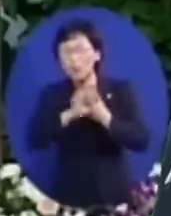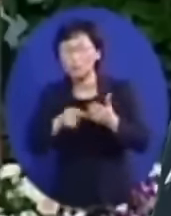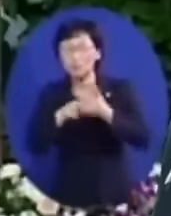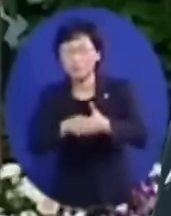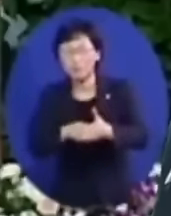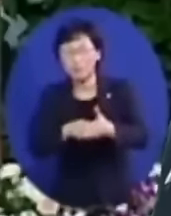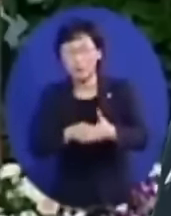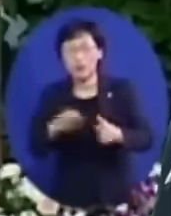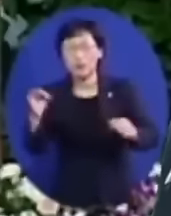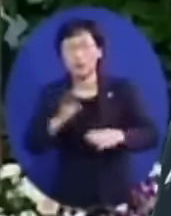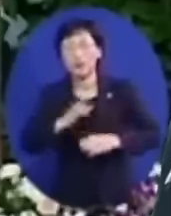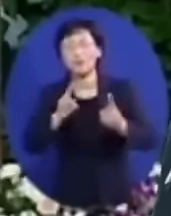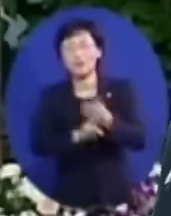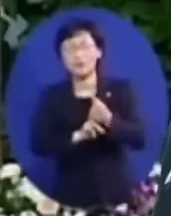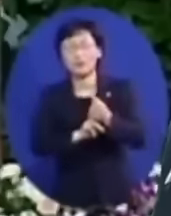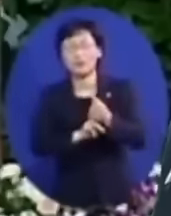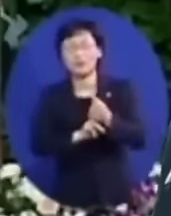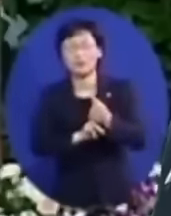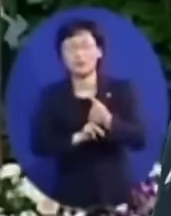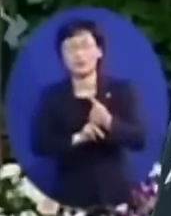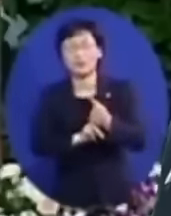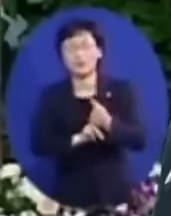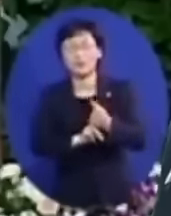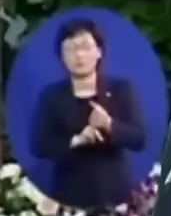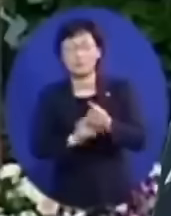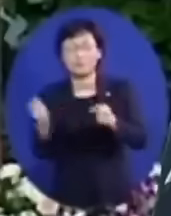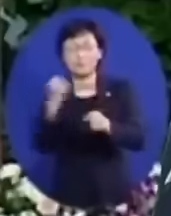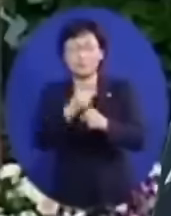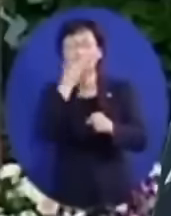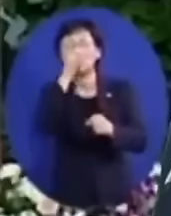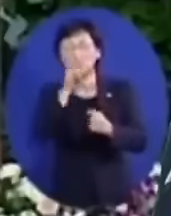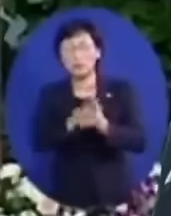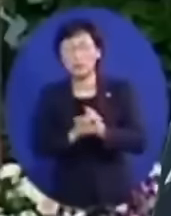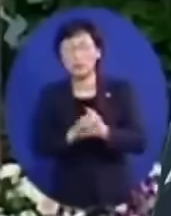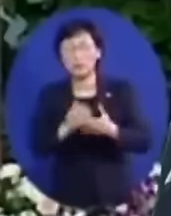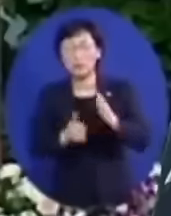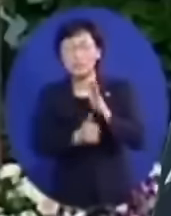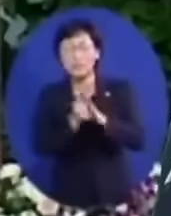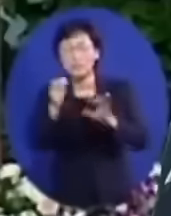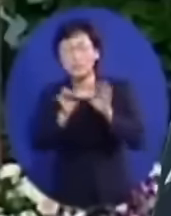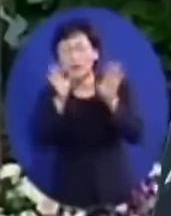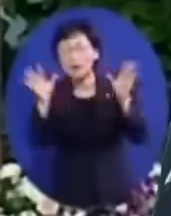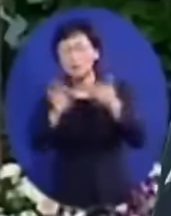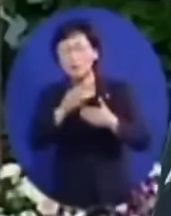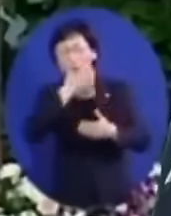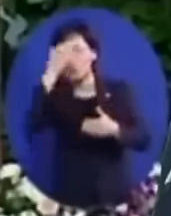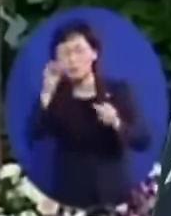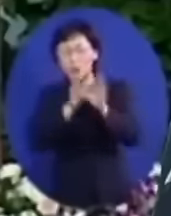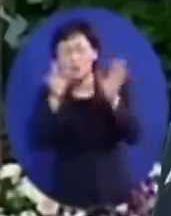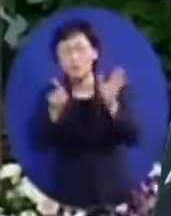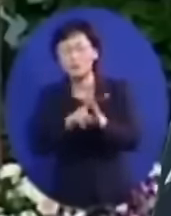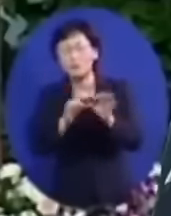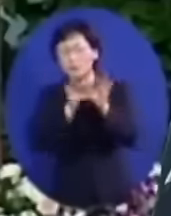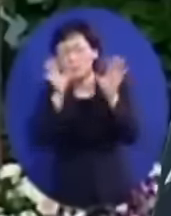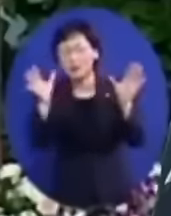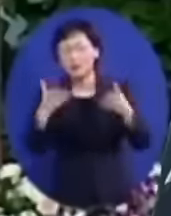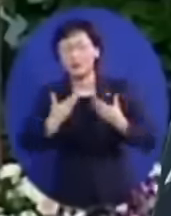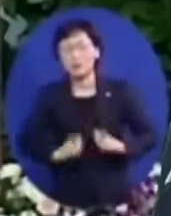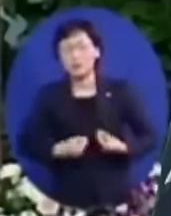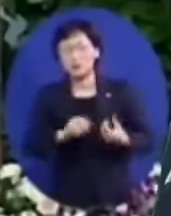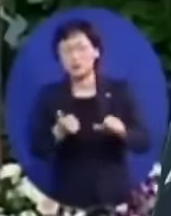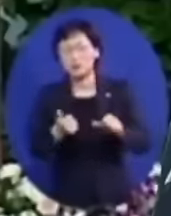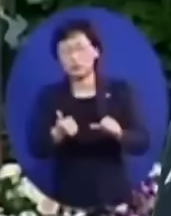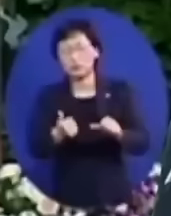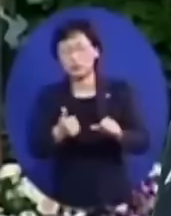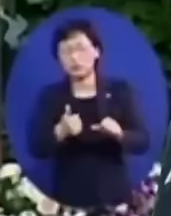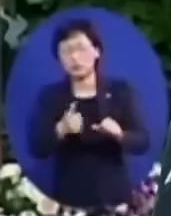극복하고 놀라운 기적을 창조할 수 있습니다. 희망이 사라지면 꿈도 사라지고 믿음도 사라지고 절망과 죽음의 포로가